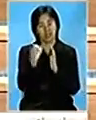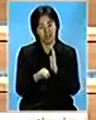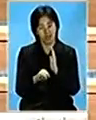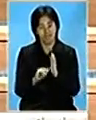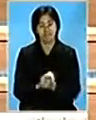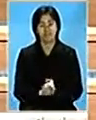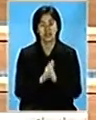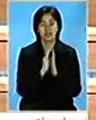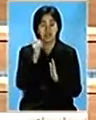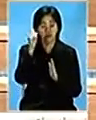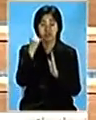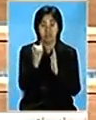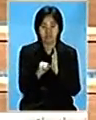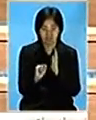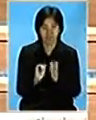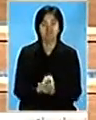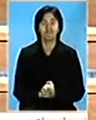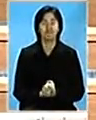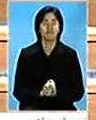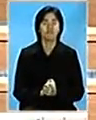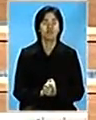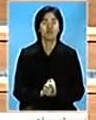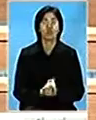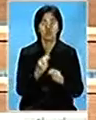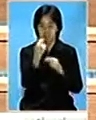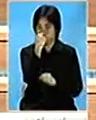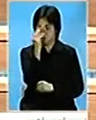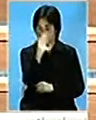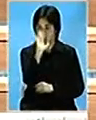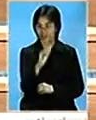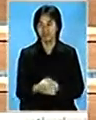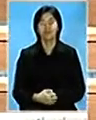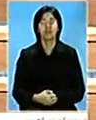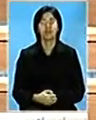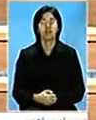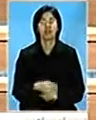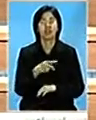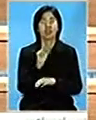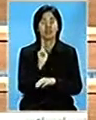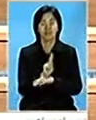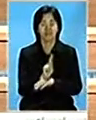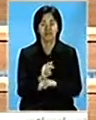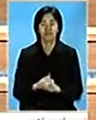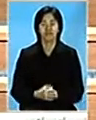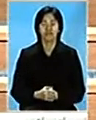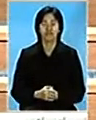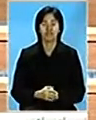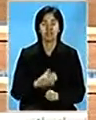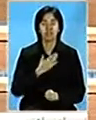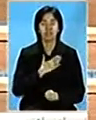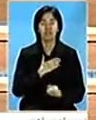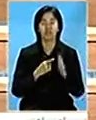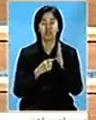ประเทศชาติของเราไม่ต้องมองหน้าผมนะครับท่านประธานครับผมจะยกตัวอย่